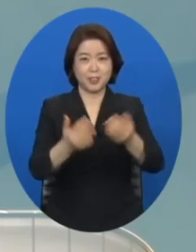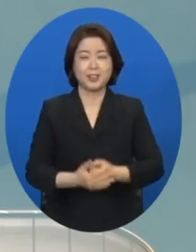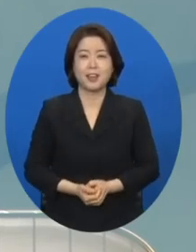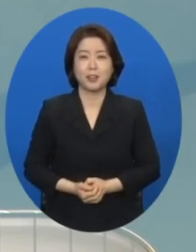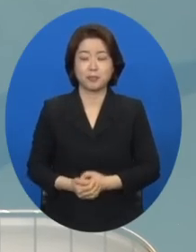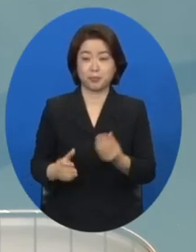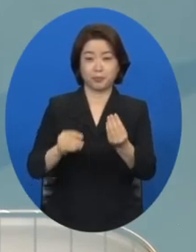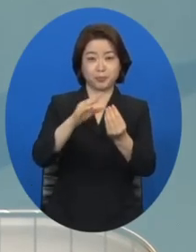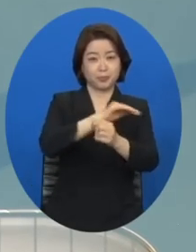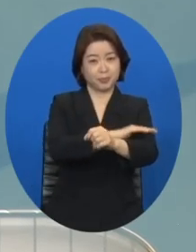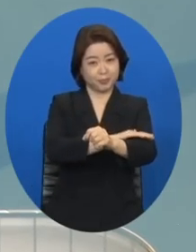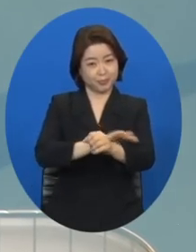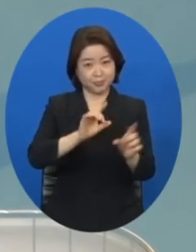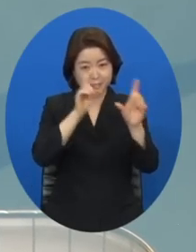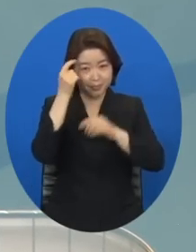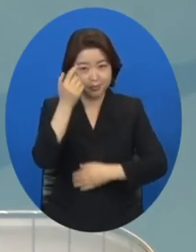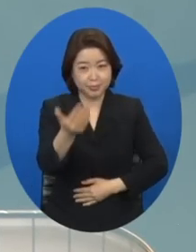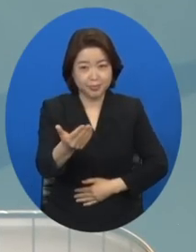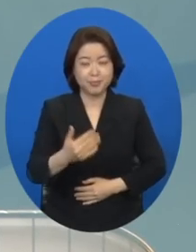여러분 추석 잘 보내셨습니까